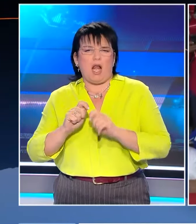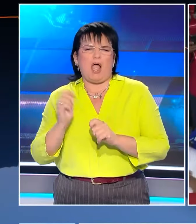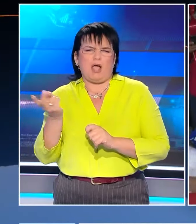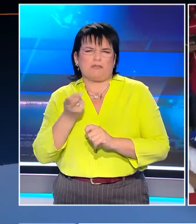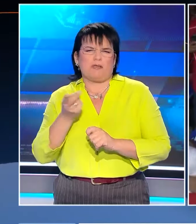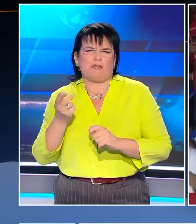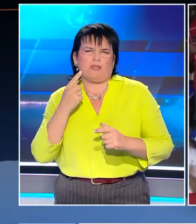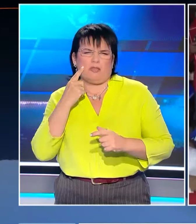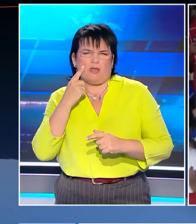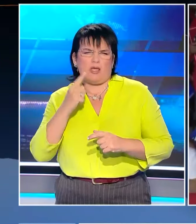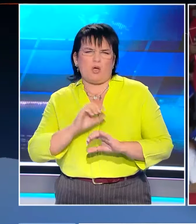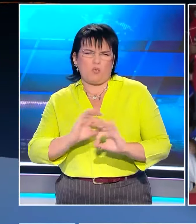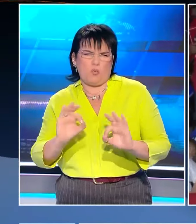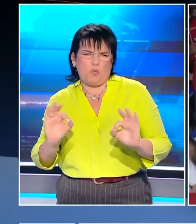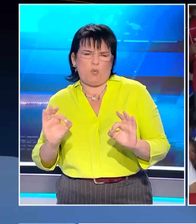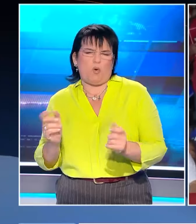fast.